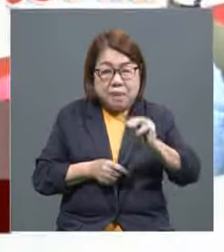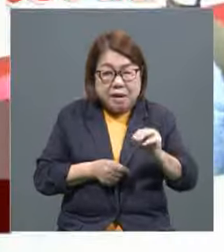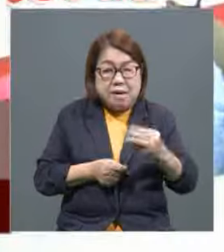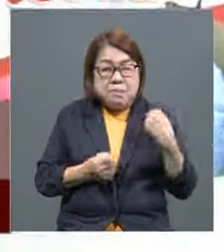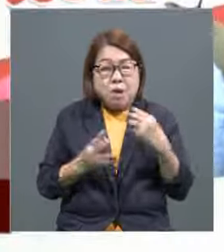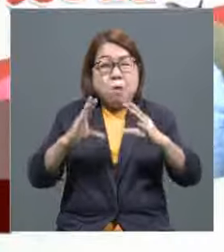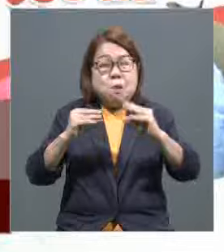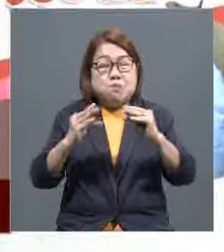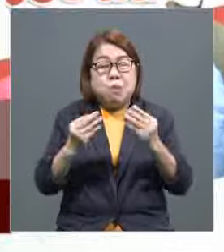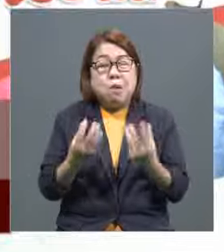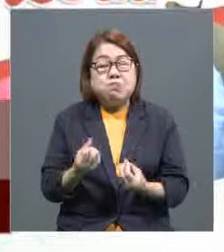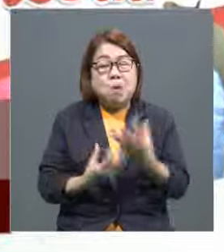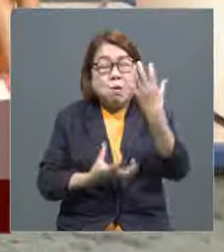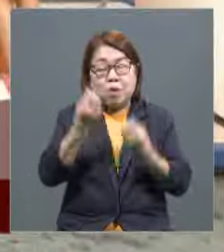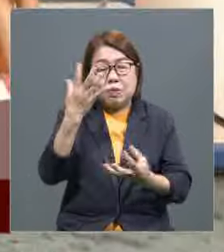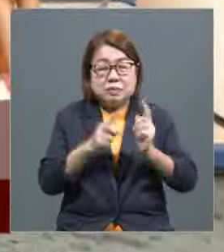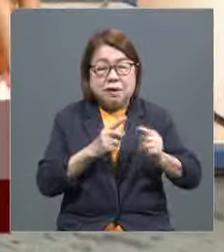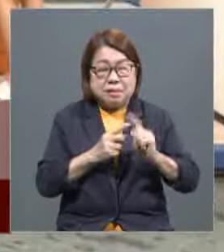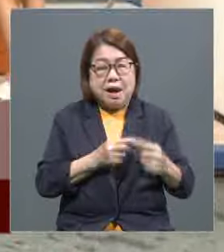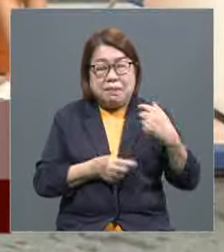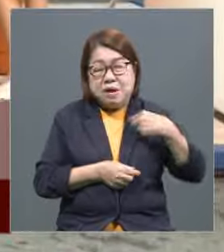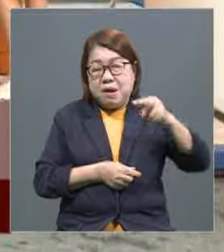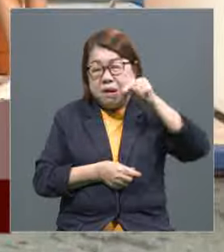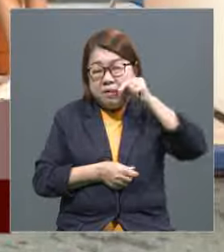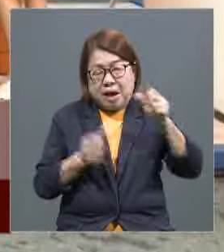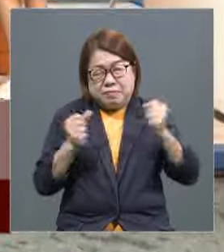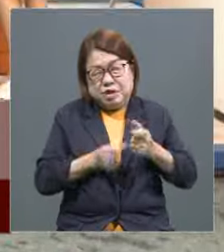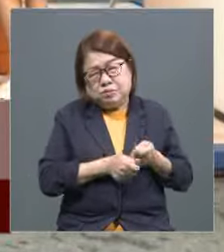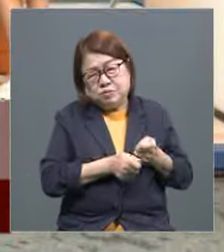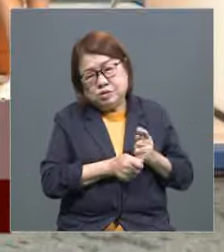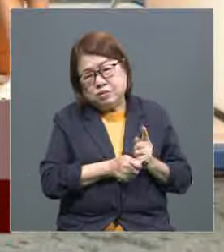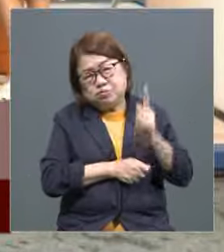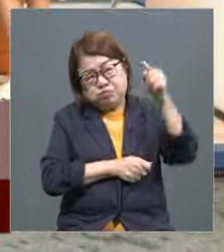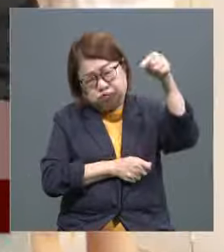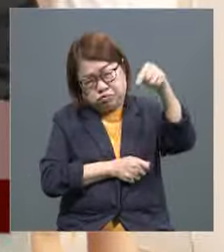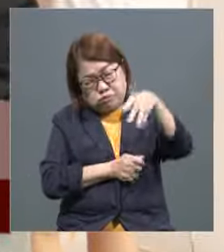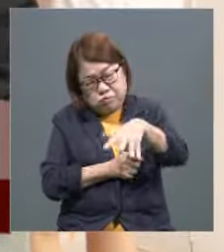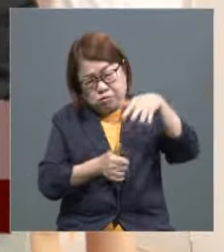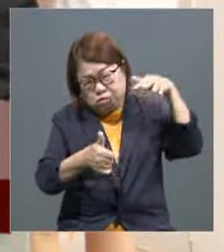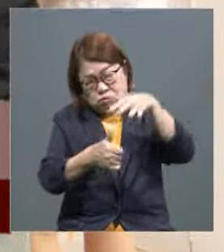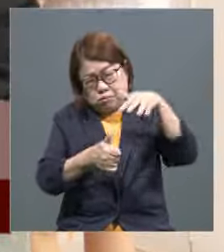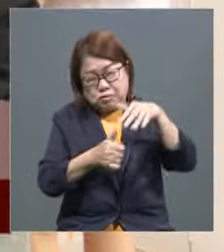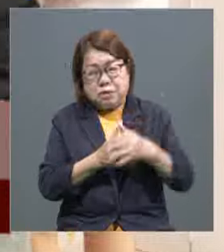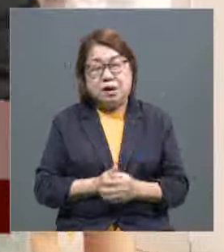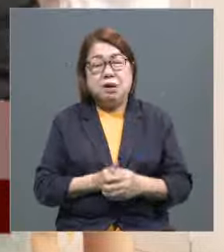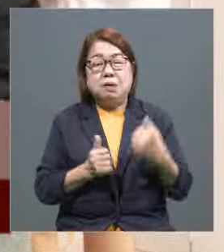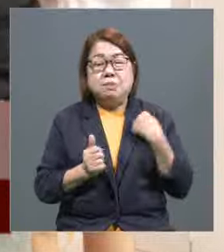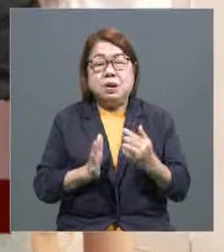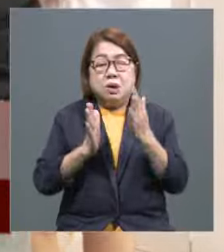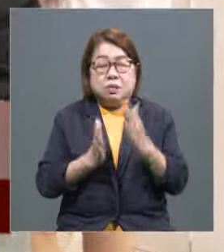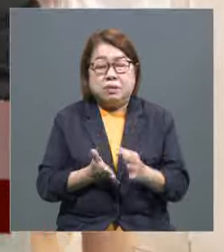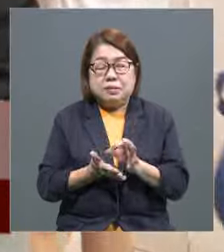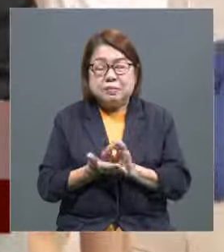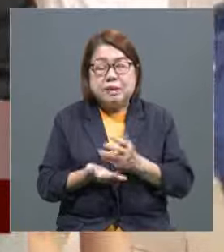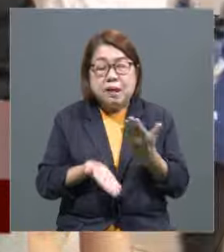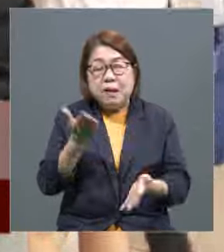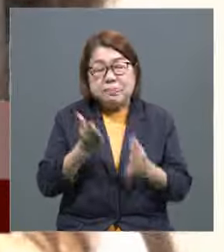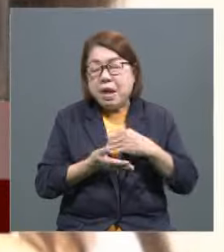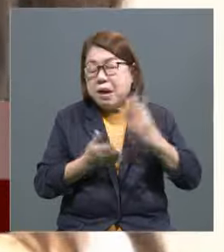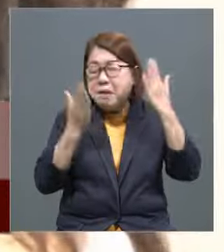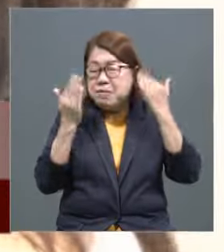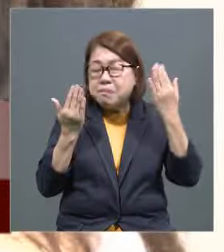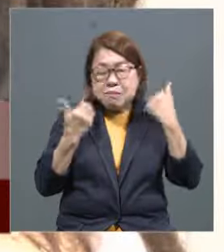ถังน้ำขนาดใหญ่ที่เทเอาน้ำเย็นๆลงมาดับร้อนให้คนภายในงานที่สำคัญมีจุดให้นักท่องเที่ยวได้แวะกันเช็คหน้าเช็ดผมท